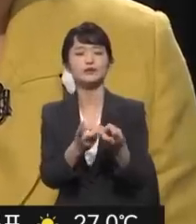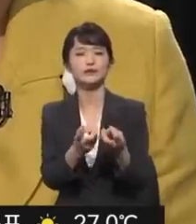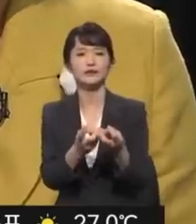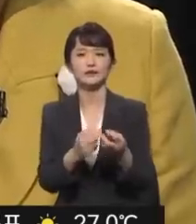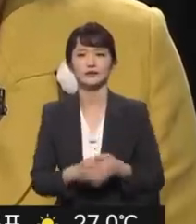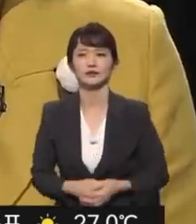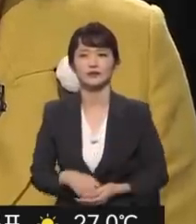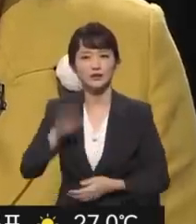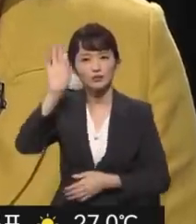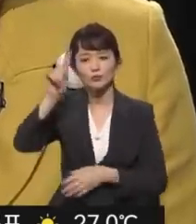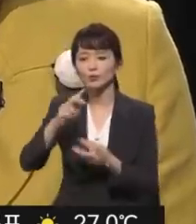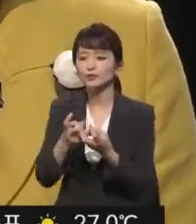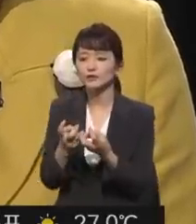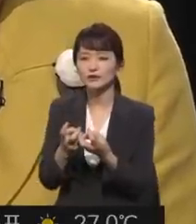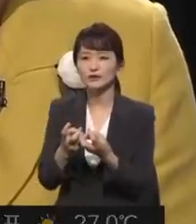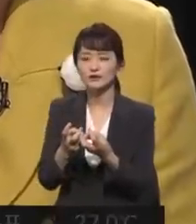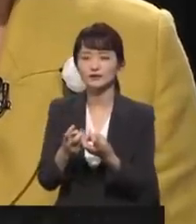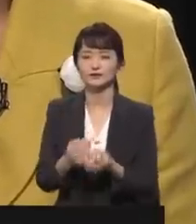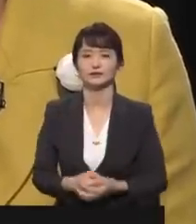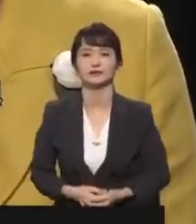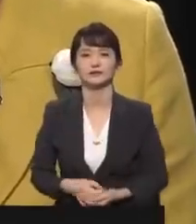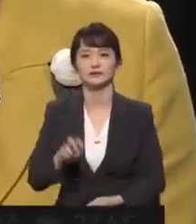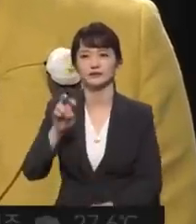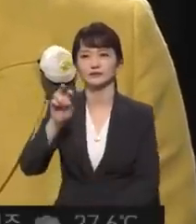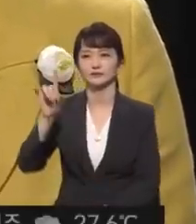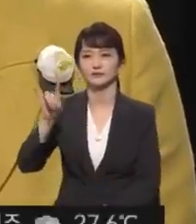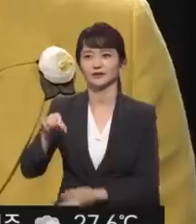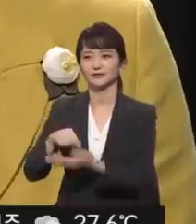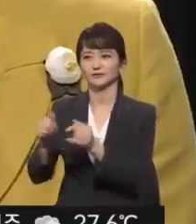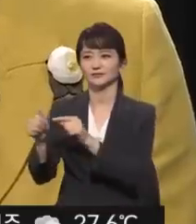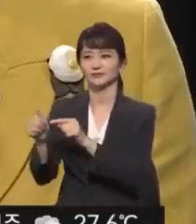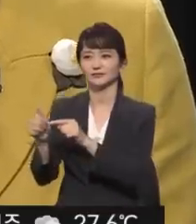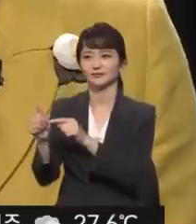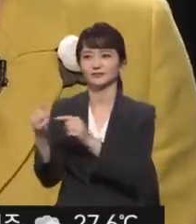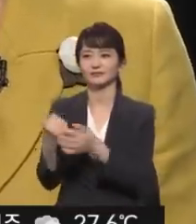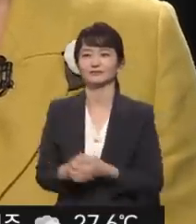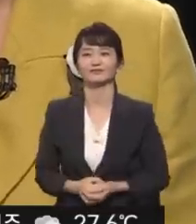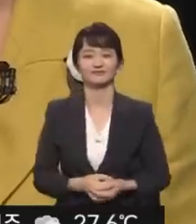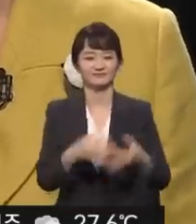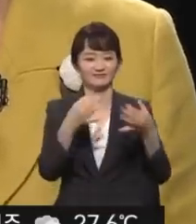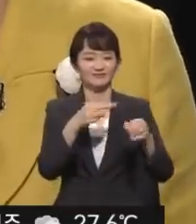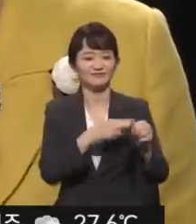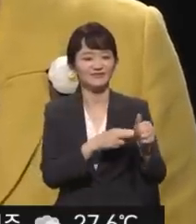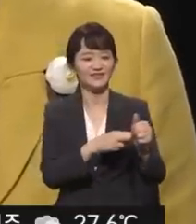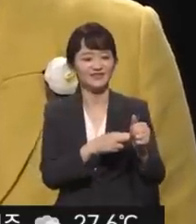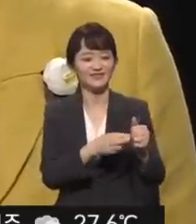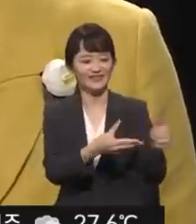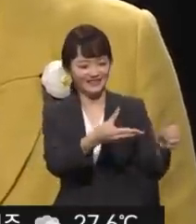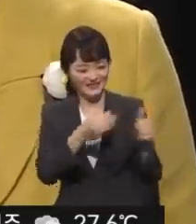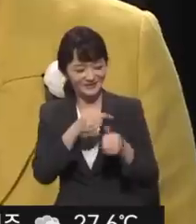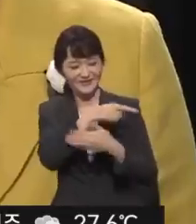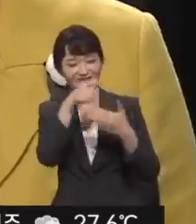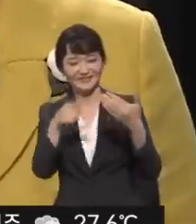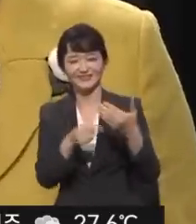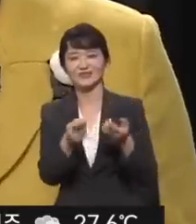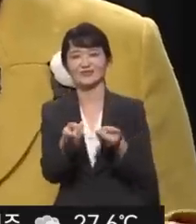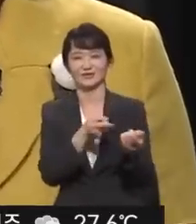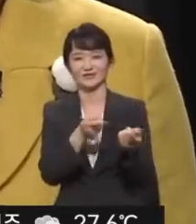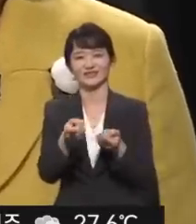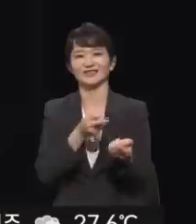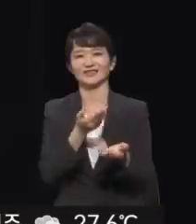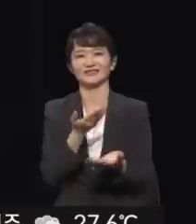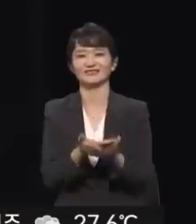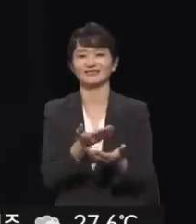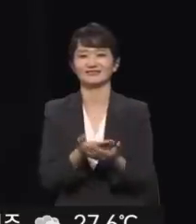알겠습니다 맹 작가는 다음 주에 김대식 교수의 출연 일정을 좀 조율해 주 시작하겠습니다 깔린 거예요